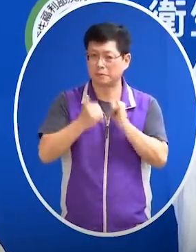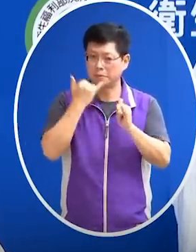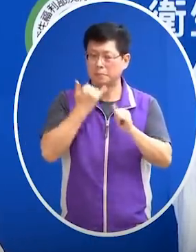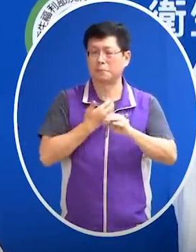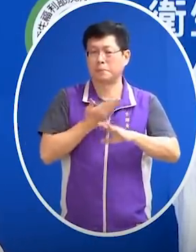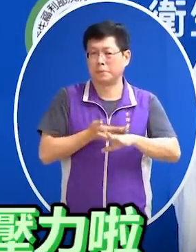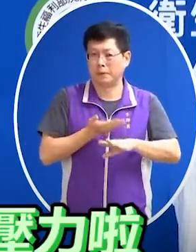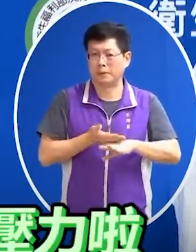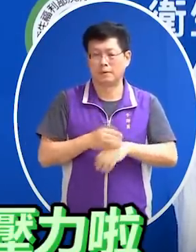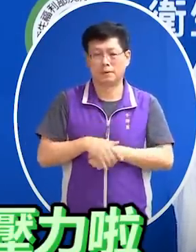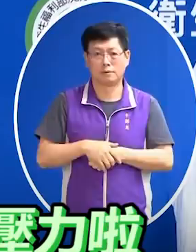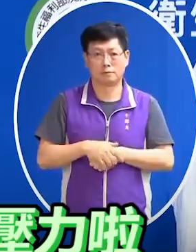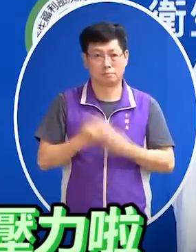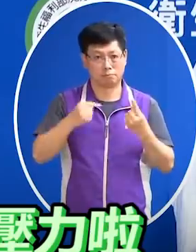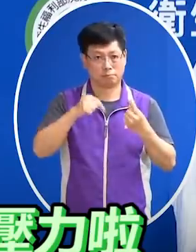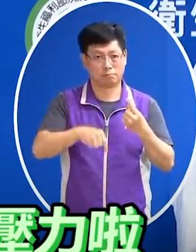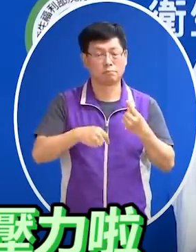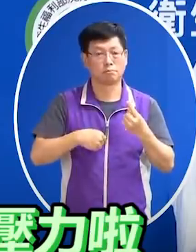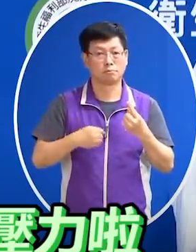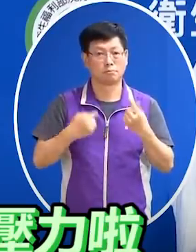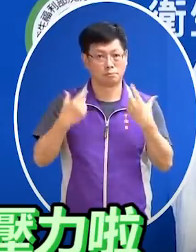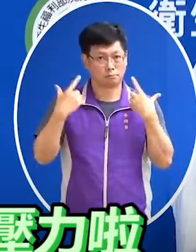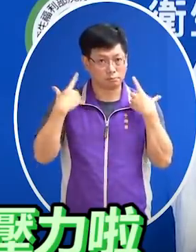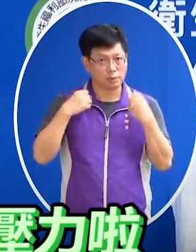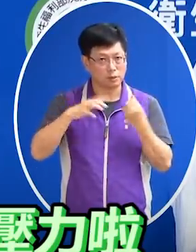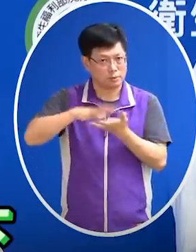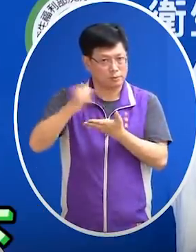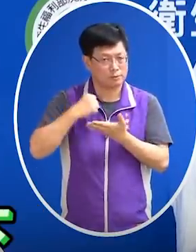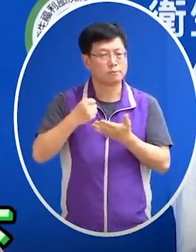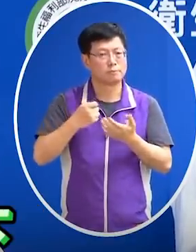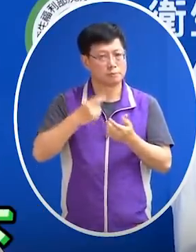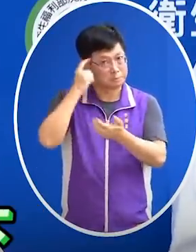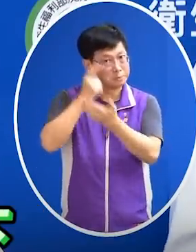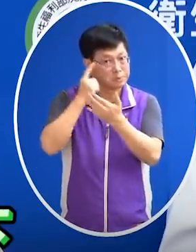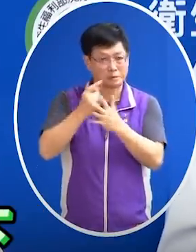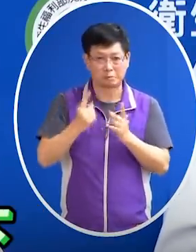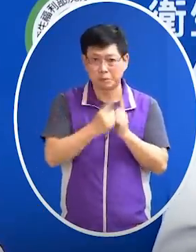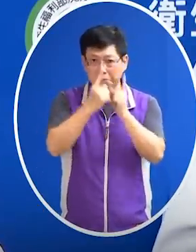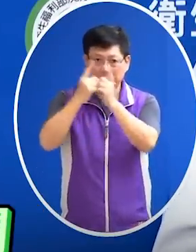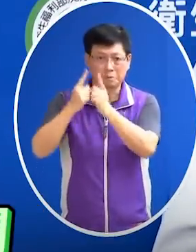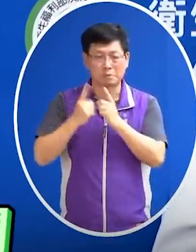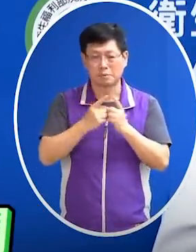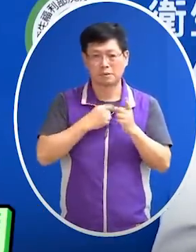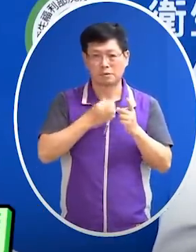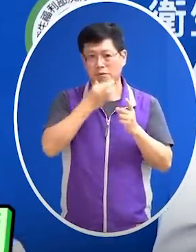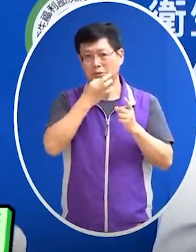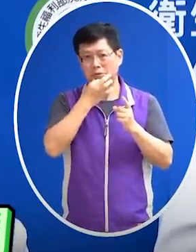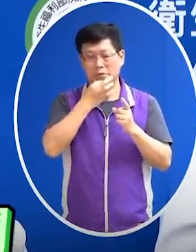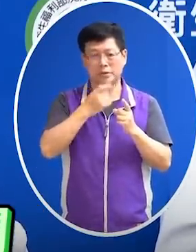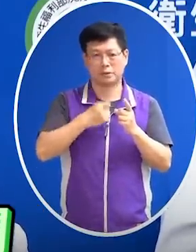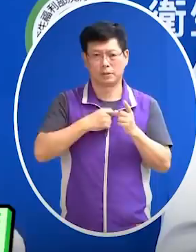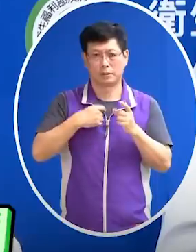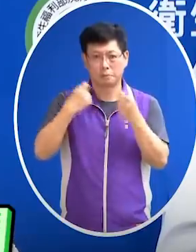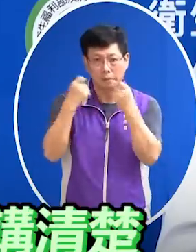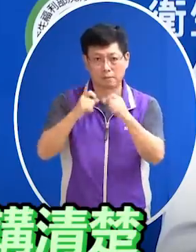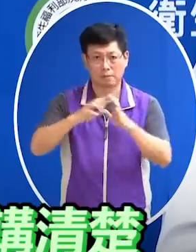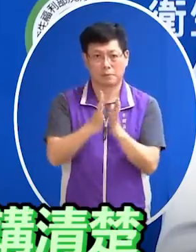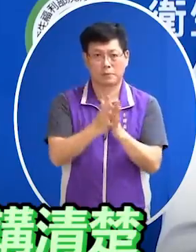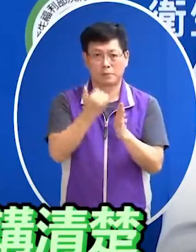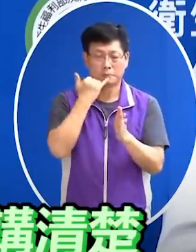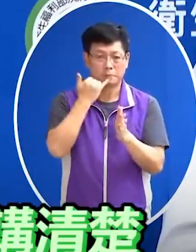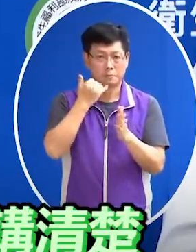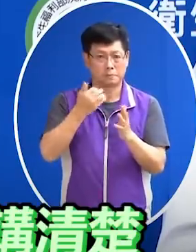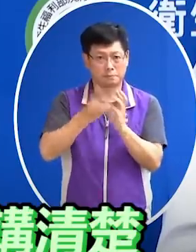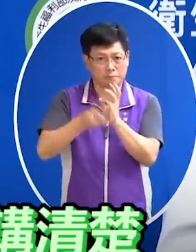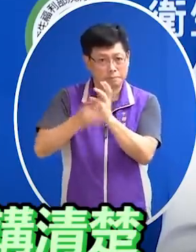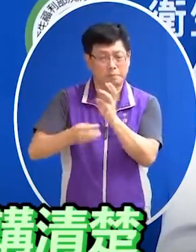安心。所以这里面是有这样的压力了每天要在这个情况下，要比较简短的时间能够把相